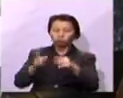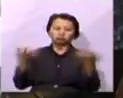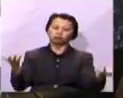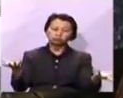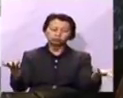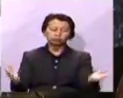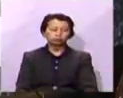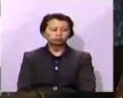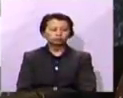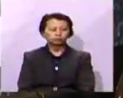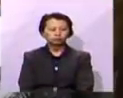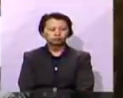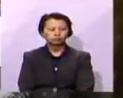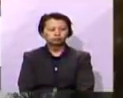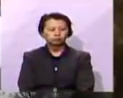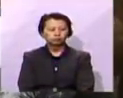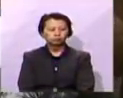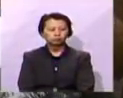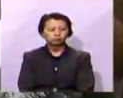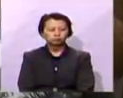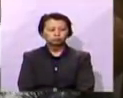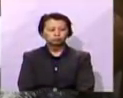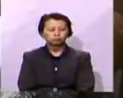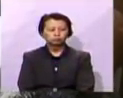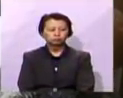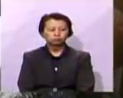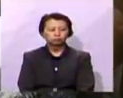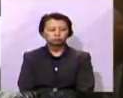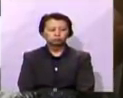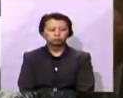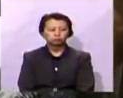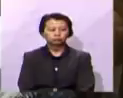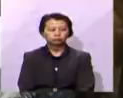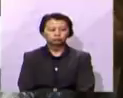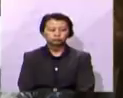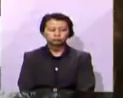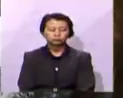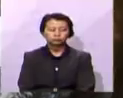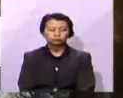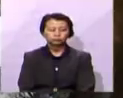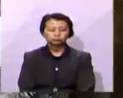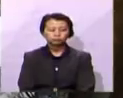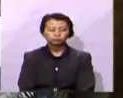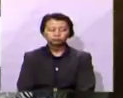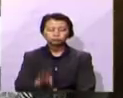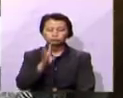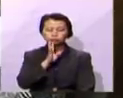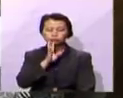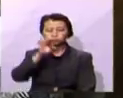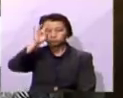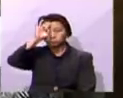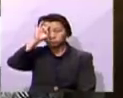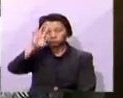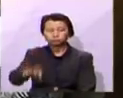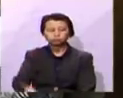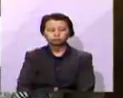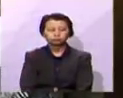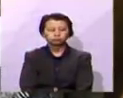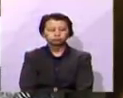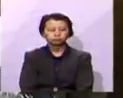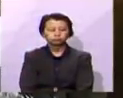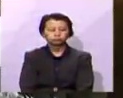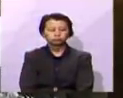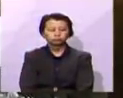diterima. Pelbagai வந்து சும்மா வீட்டு வேலை செய்து நூறு பிள்ளை வேலை செய்து கஷ்டம்தான்.